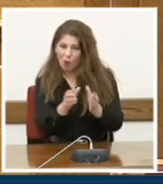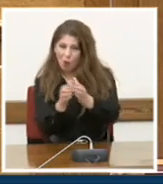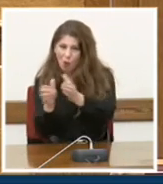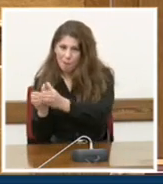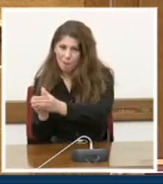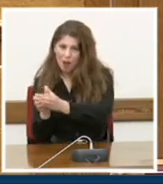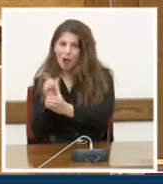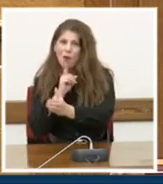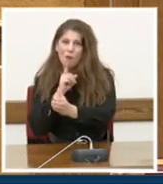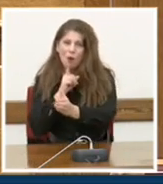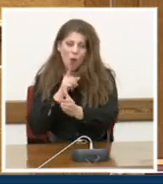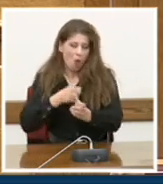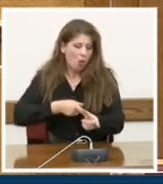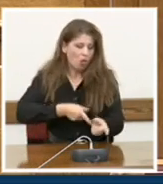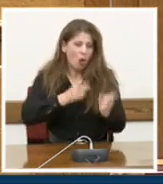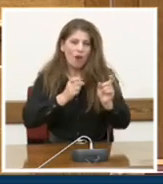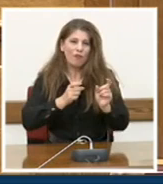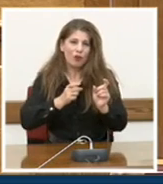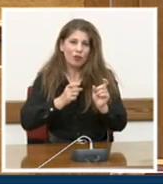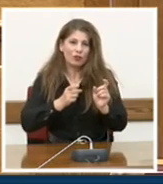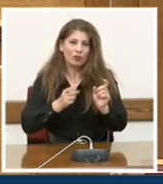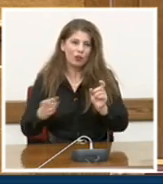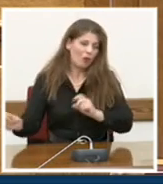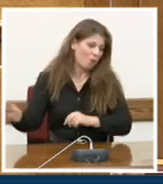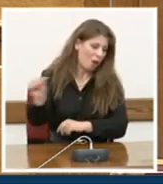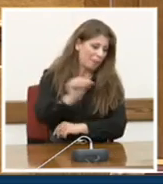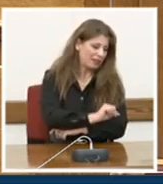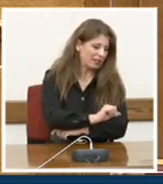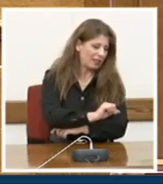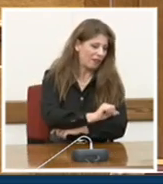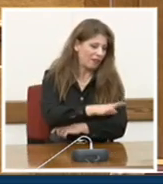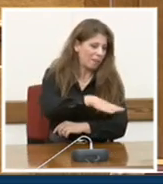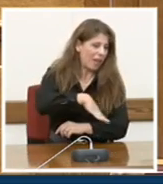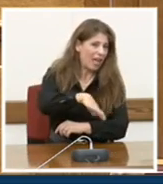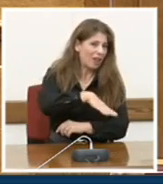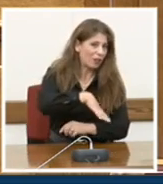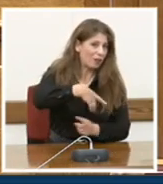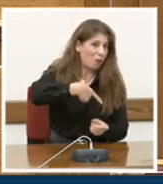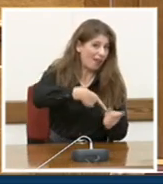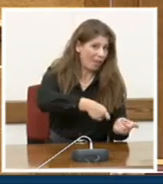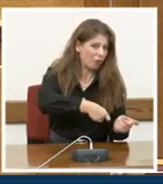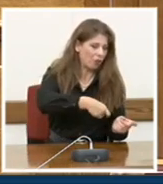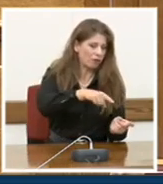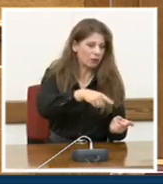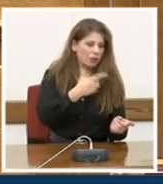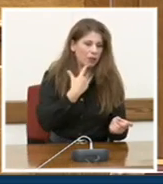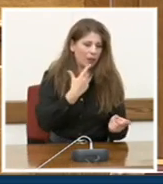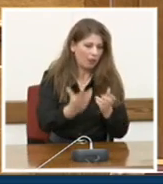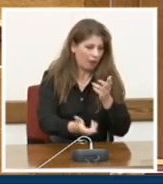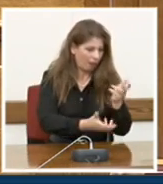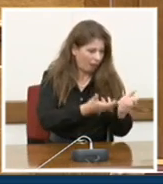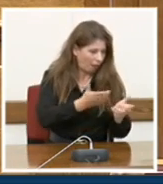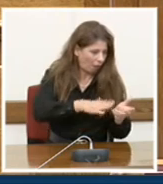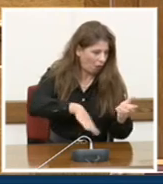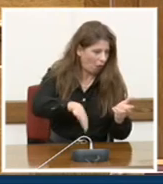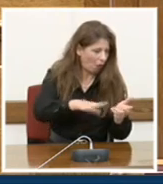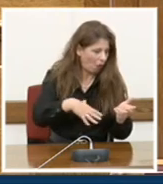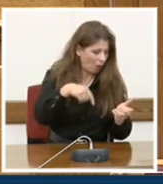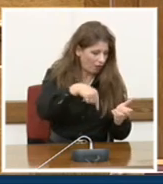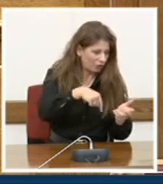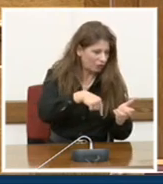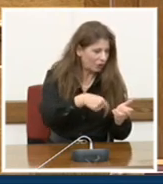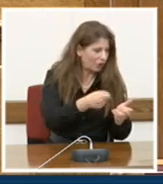να ψηφοθυρίσουν παραμονές εκλογών πάνω στα αποκαίδια αυτής της πολιτικής. Άκουσα προχθές σε μια